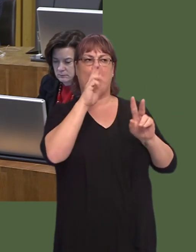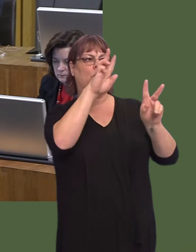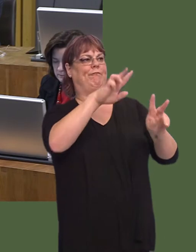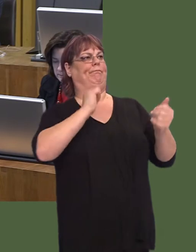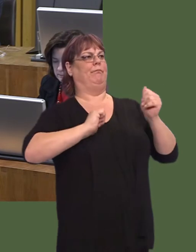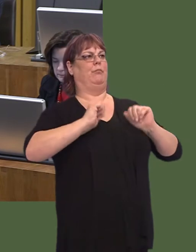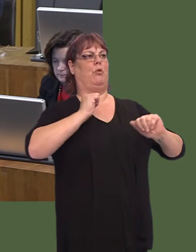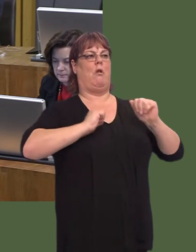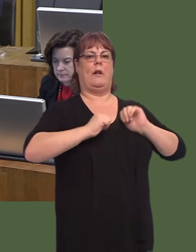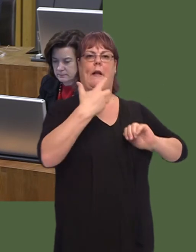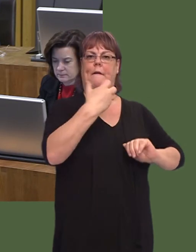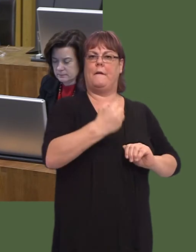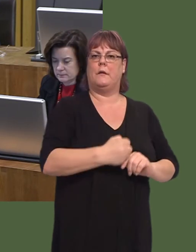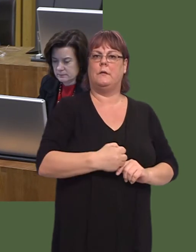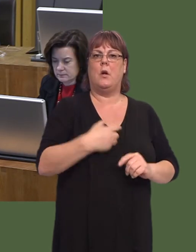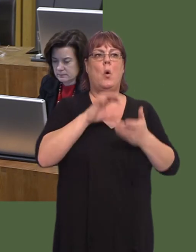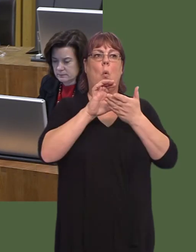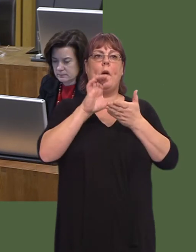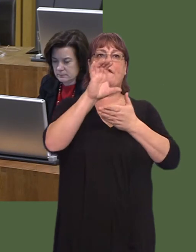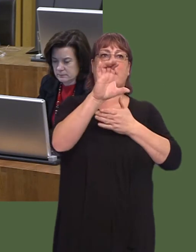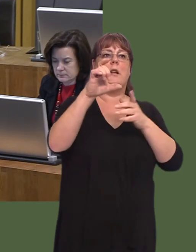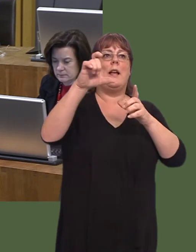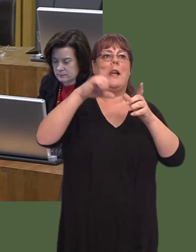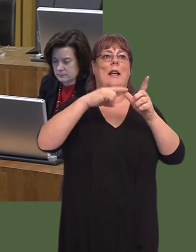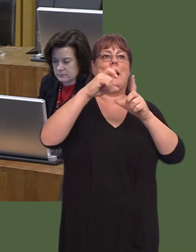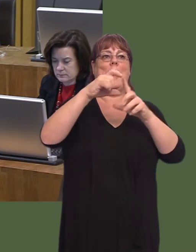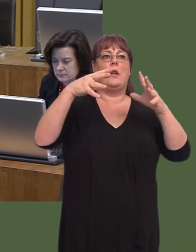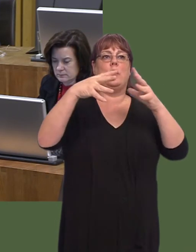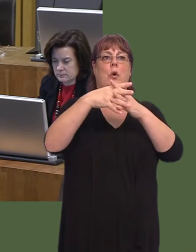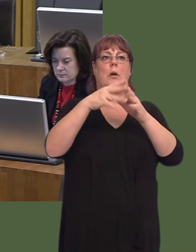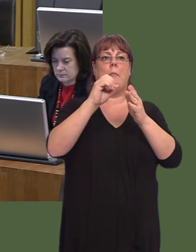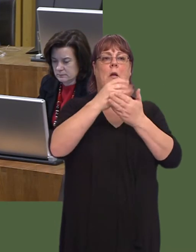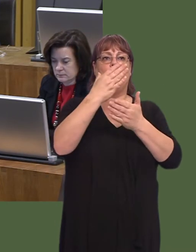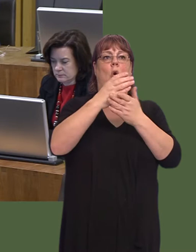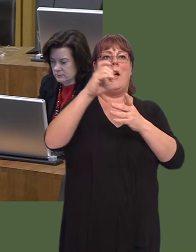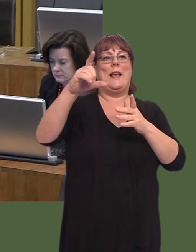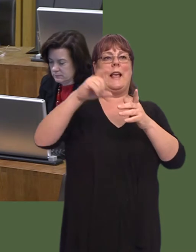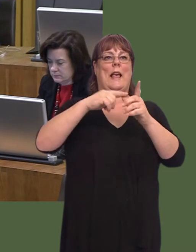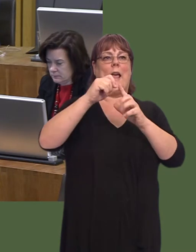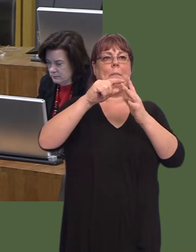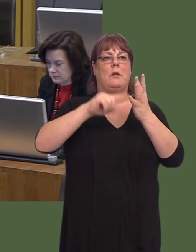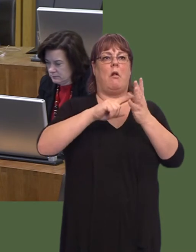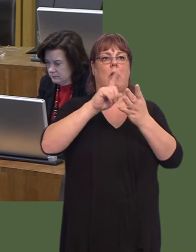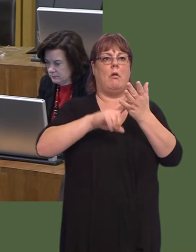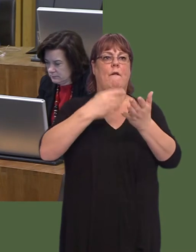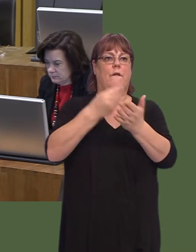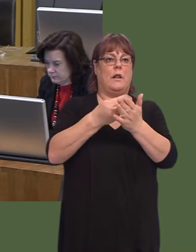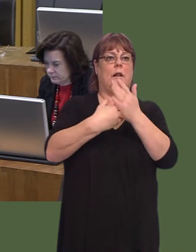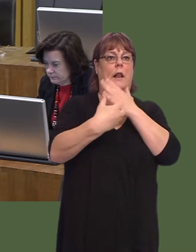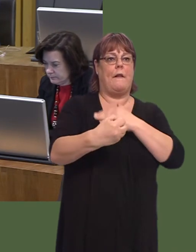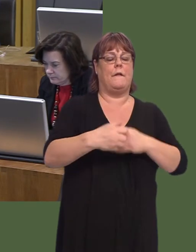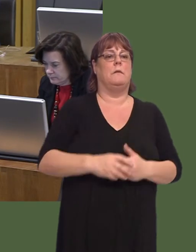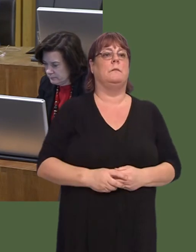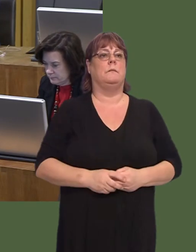er mwyn sicrhau bod, bod arian cyfalaf dyn nhw hefyd. Does dim problem dy fi ynglyn â sicrhau